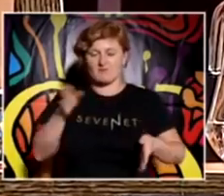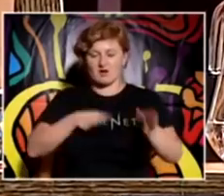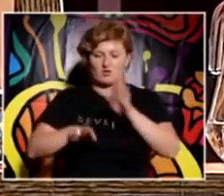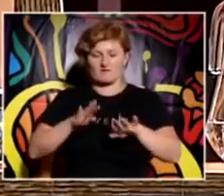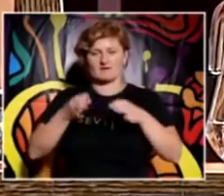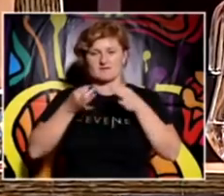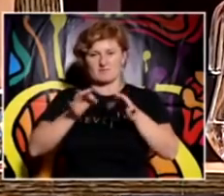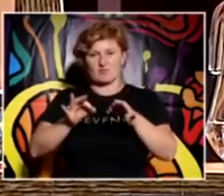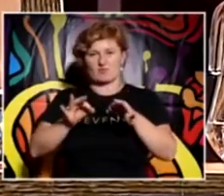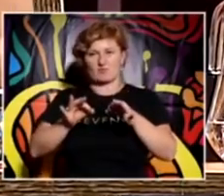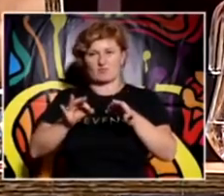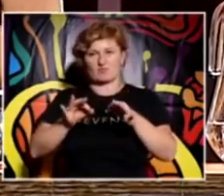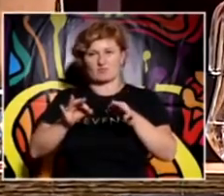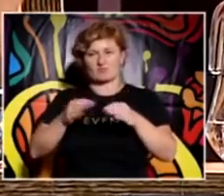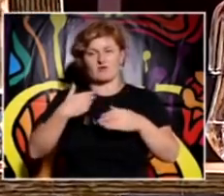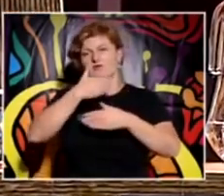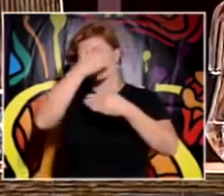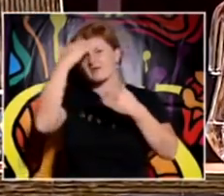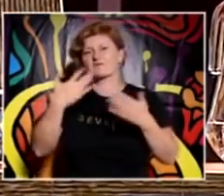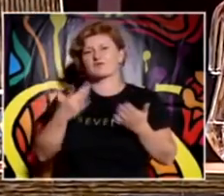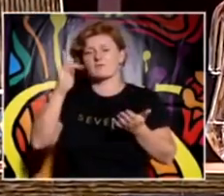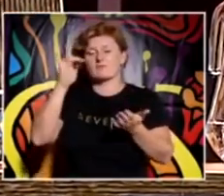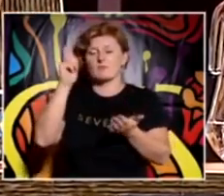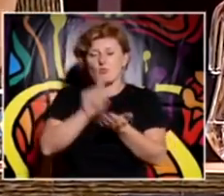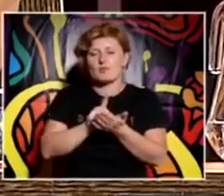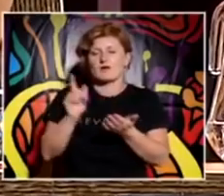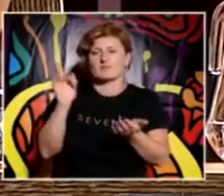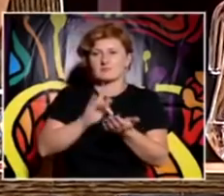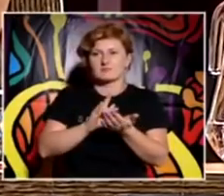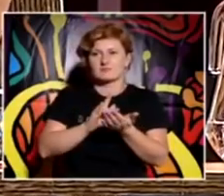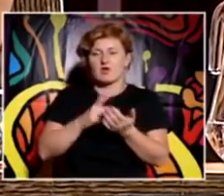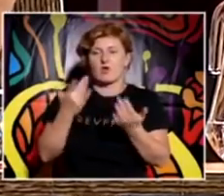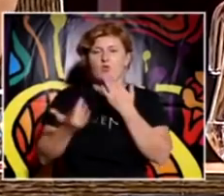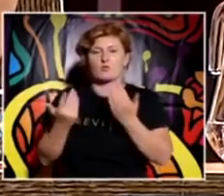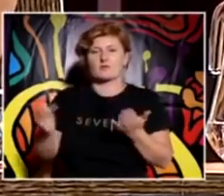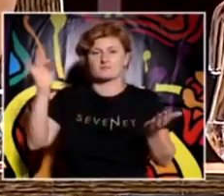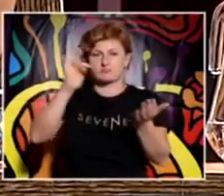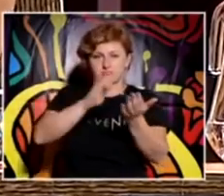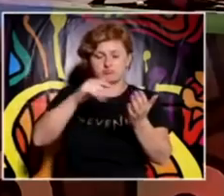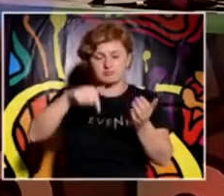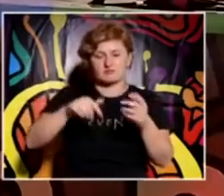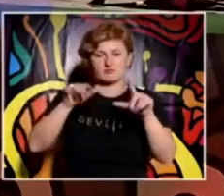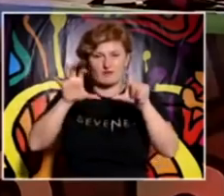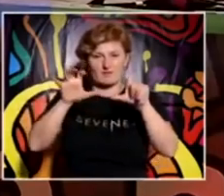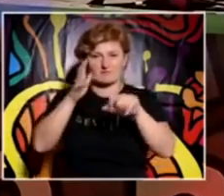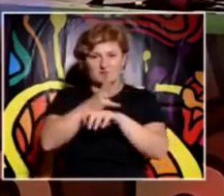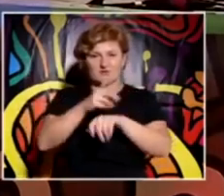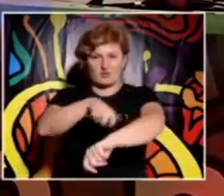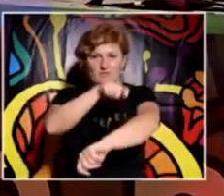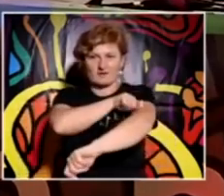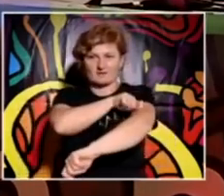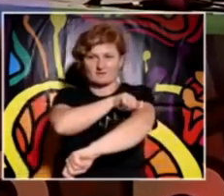ruszyliśmy, nie wiedzieliśmy, gdzie nam uda się dojechać, no z Lublina tutaj na Poland Rock to jest 750 kilometrów. Nawet nie mów, tak.